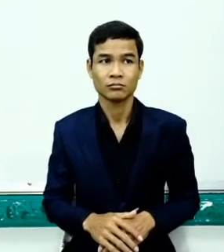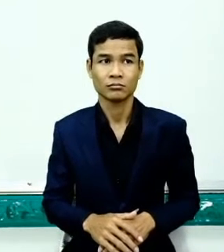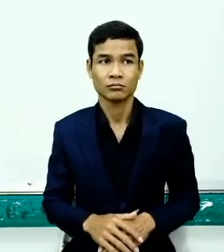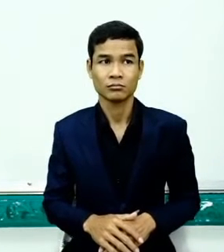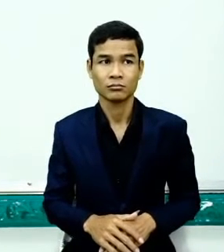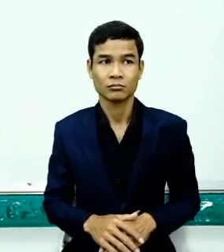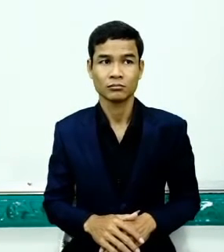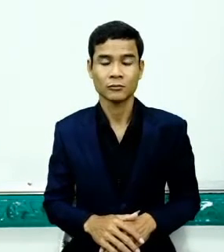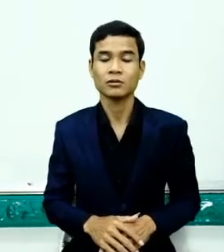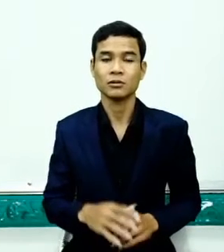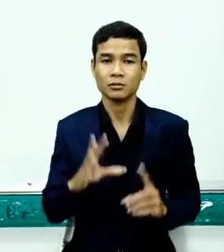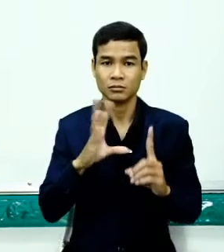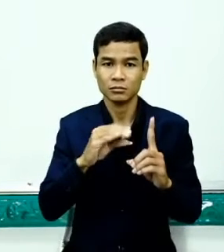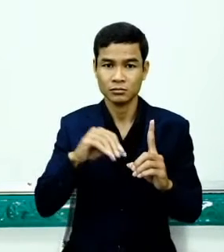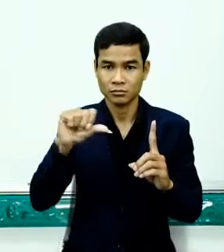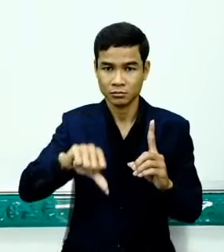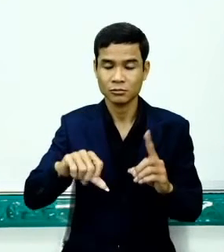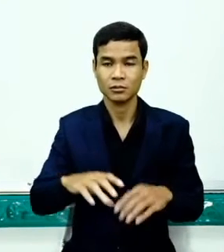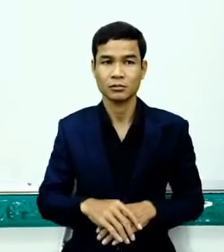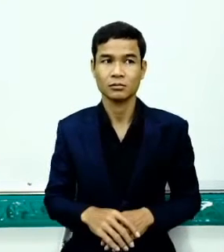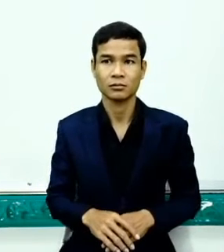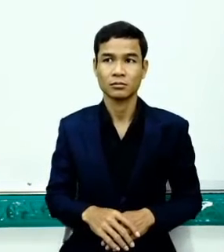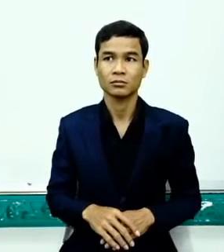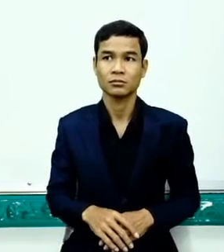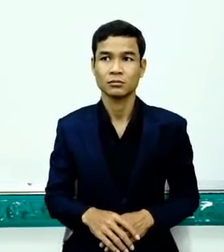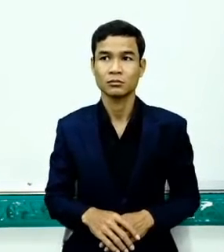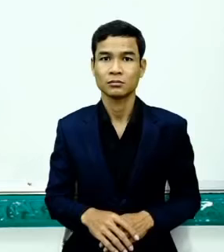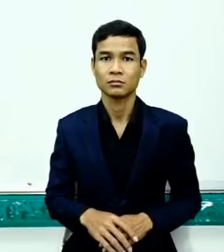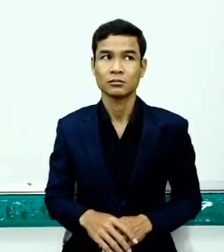របានត្រឹមត្រូវដែរឬទេ